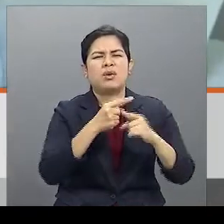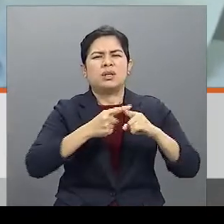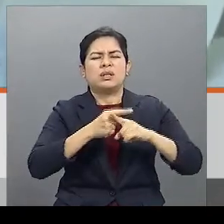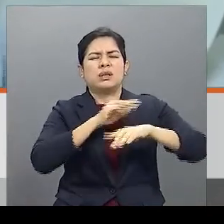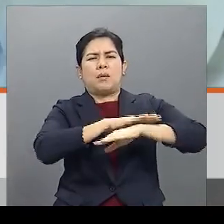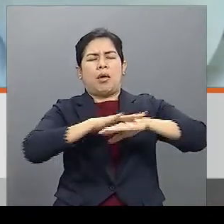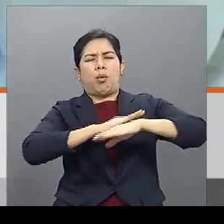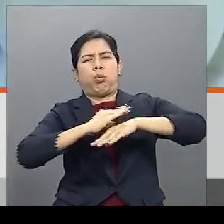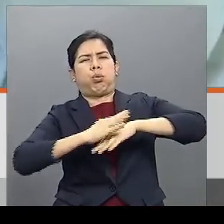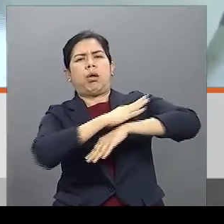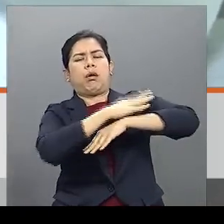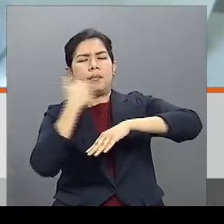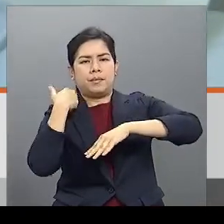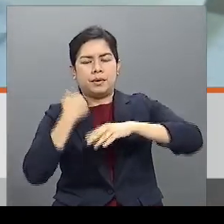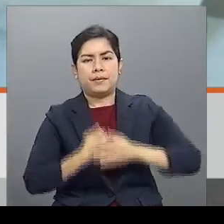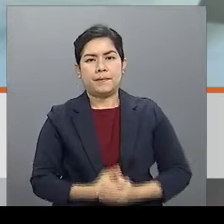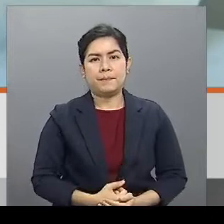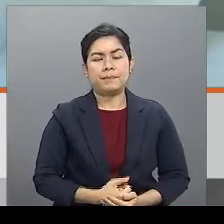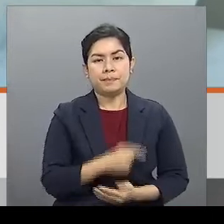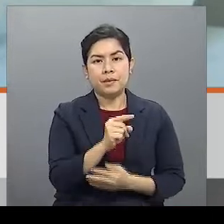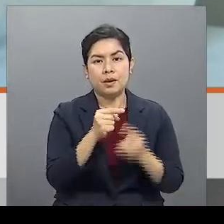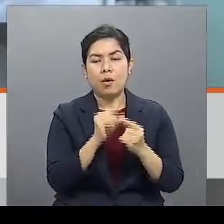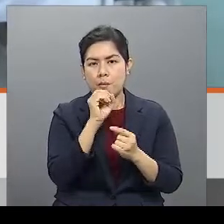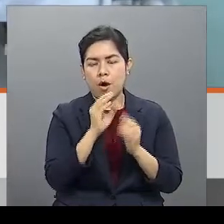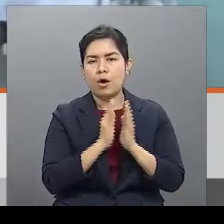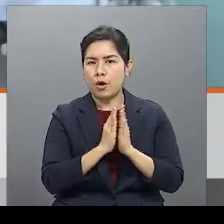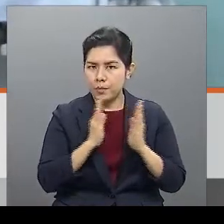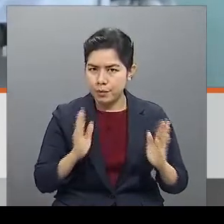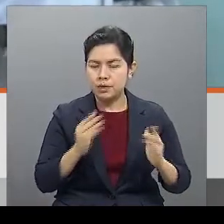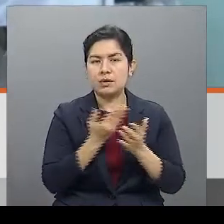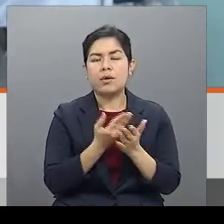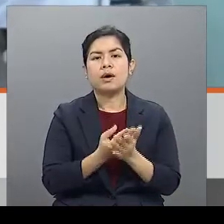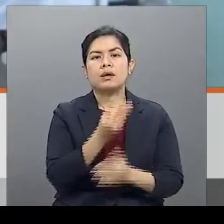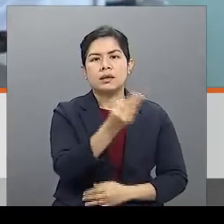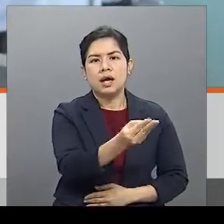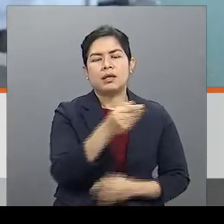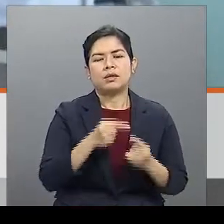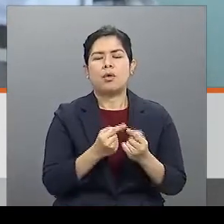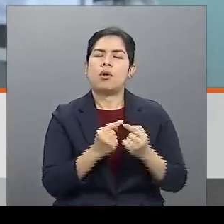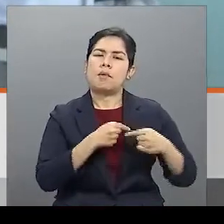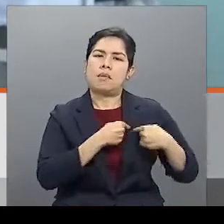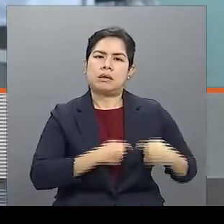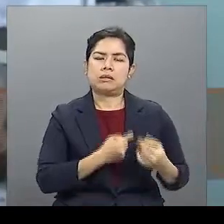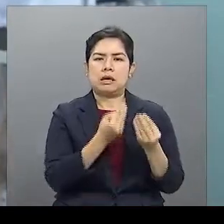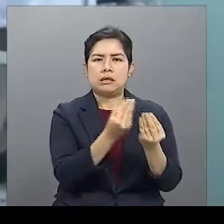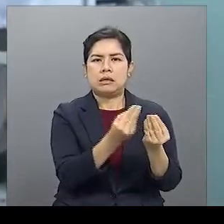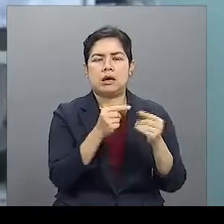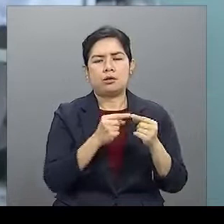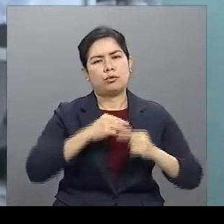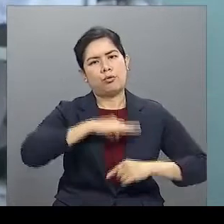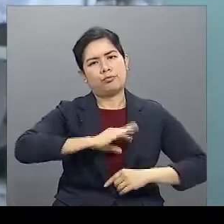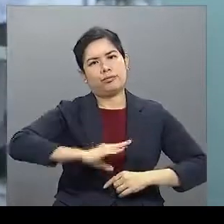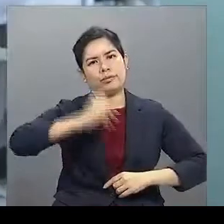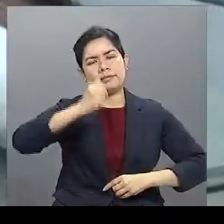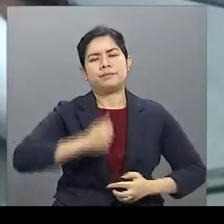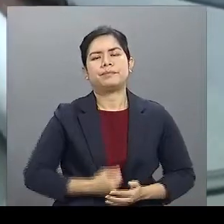ภอบ้านโฮ่งพร้อมกับกล่าวขอบคุณและมอบเงินให้กับครอบครัวเพื่อที่เป็นขวัญกำลังใจขณะที่วันนี้กรมควบคุมมล